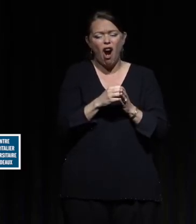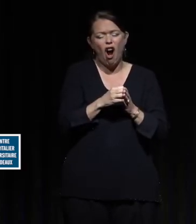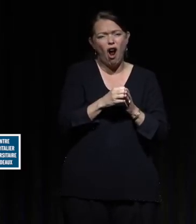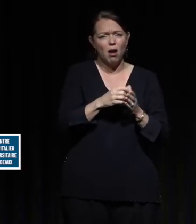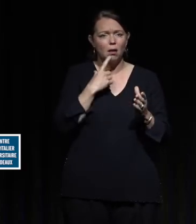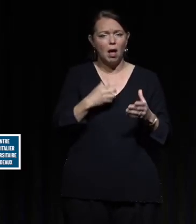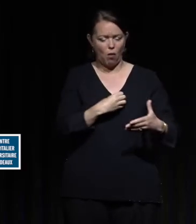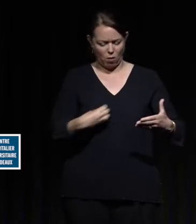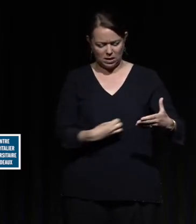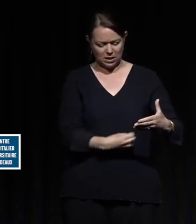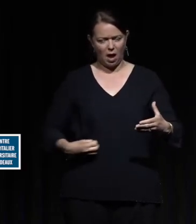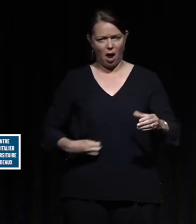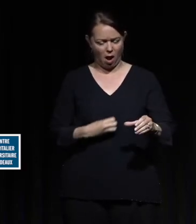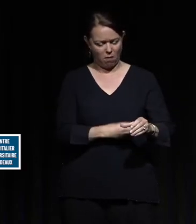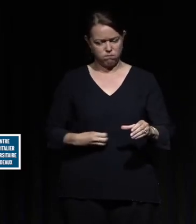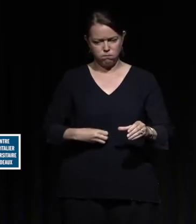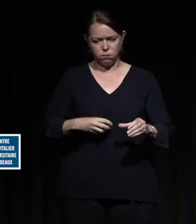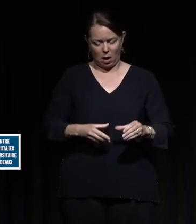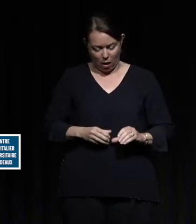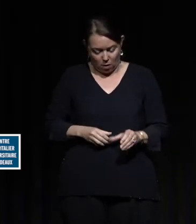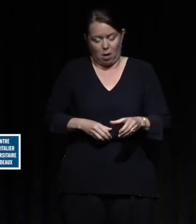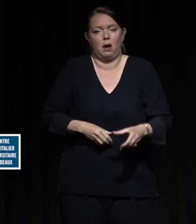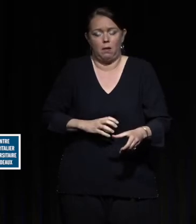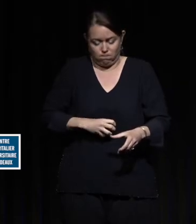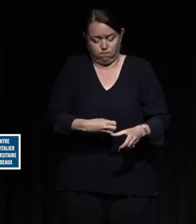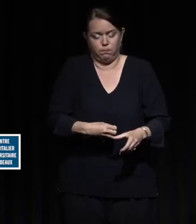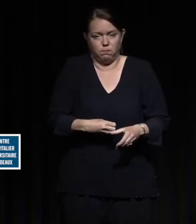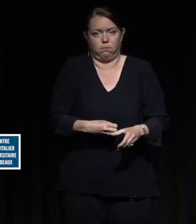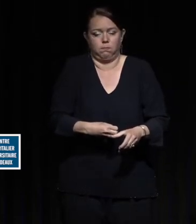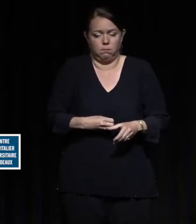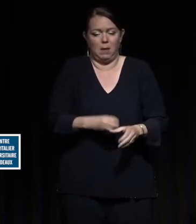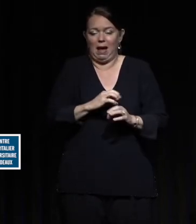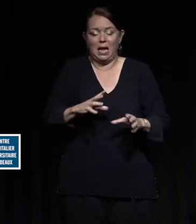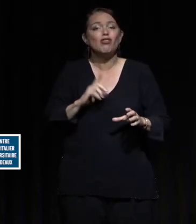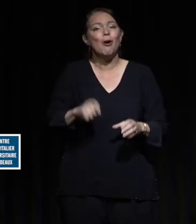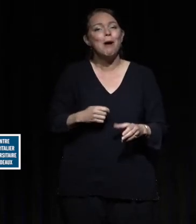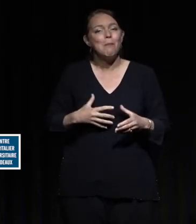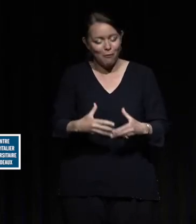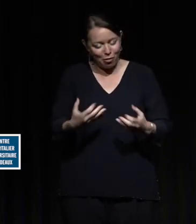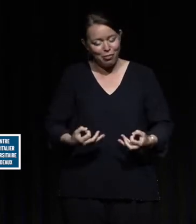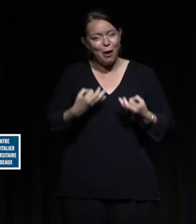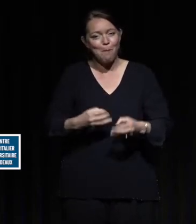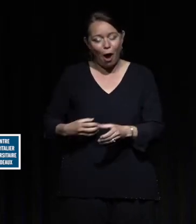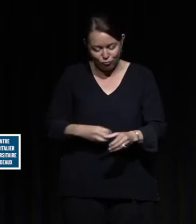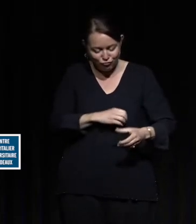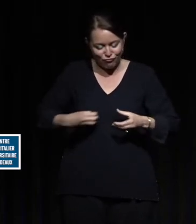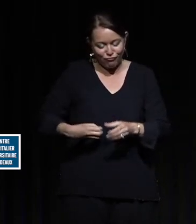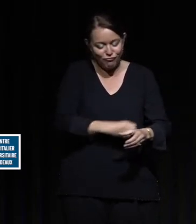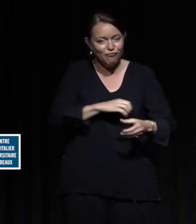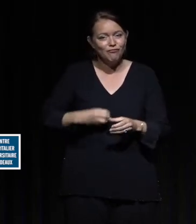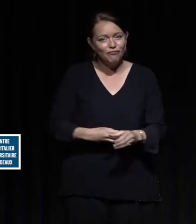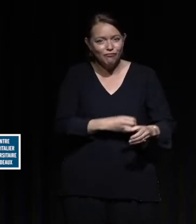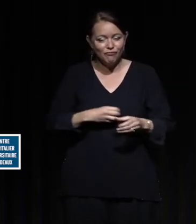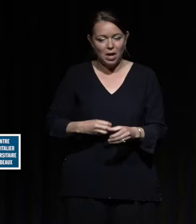gros intestin colle. Vous voyez, on vient de lever l'utérus et rien ne bouge dans un ventre normal. Tout se balade. Et là, vous avez une volumineuse